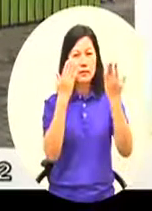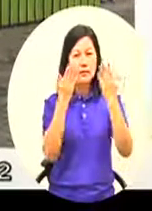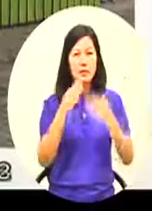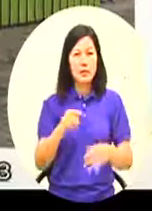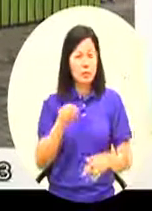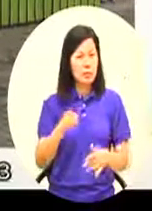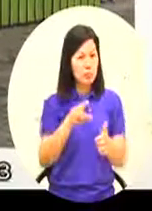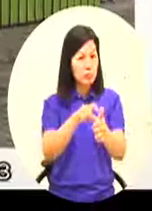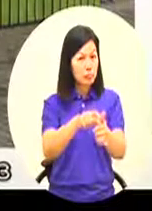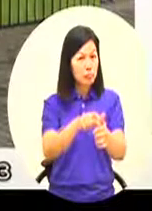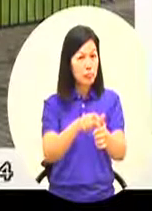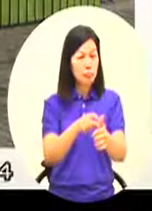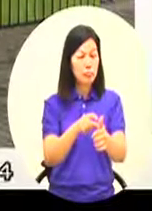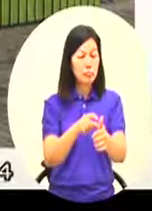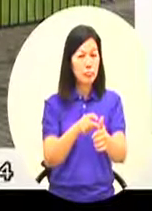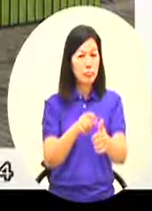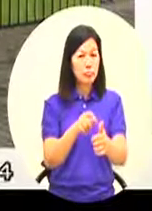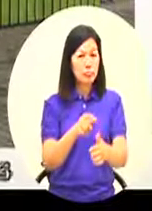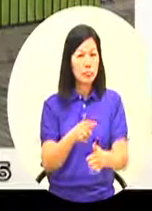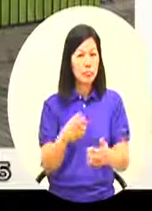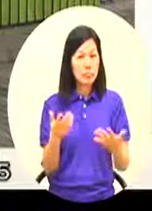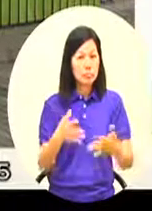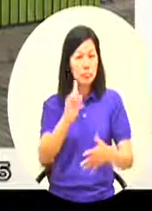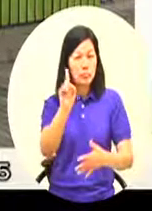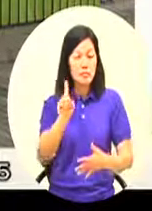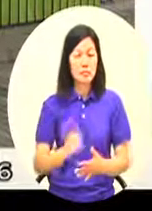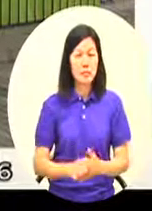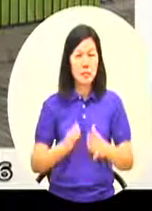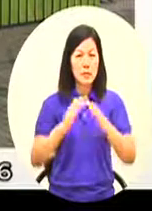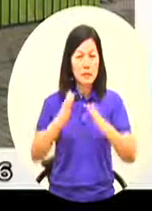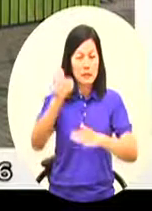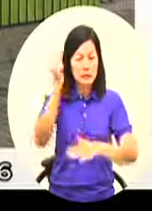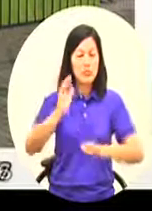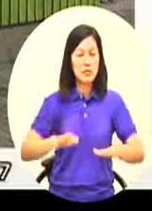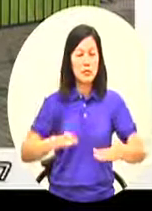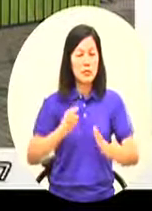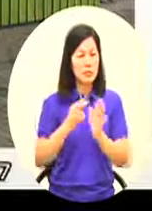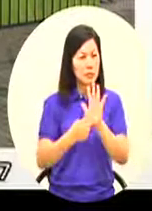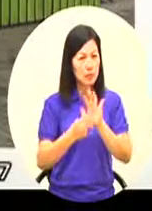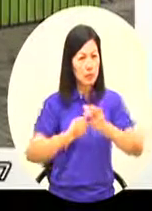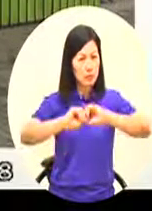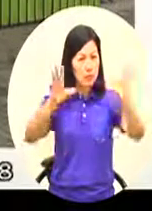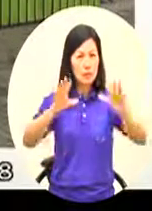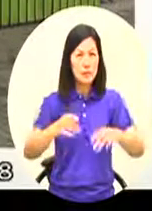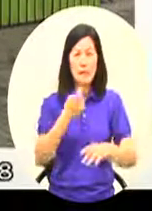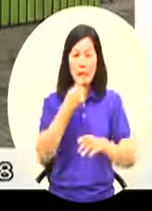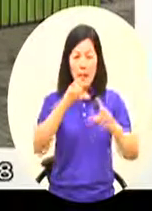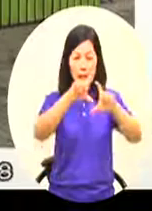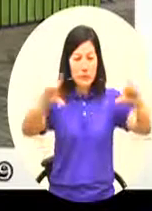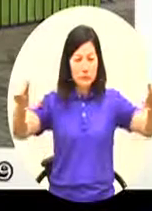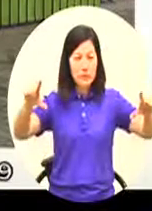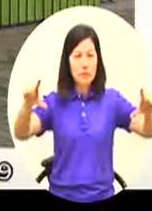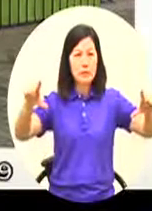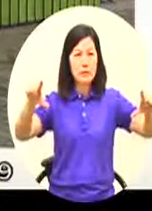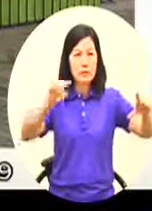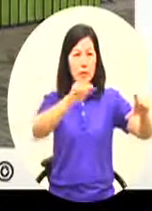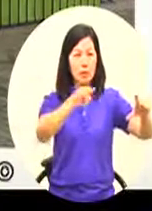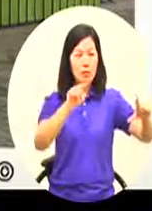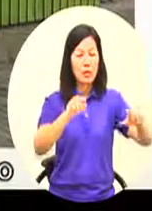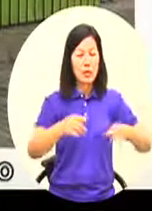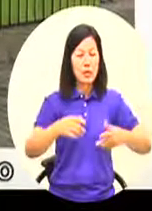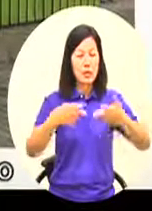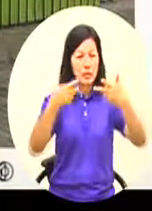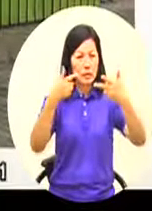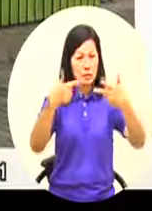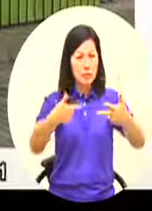题，我甲咱的市长报告，这布条啊，应该我若无记唔对吼，应该是拜六挂